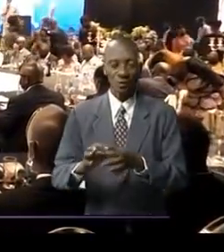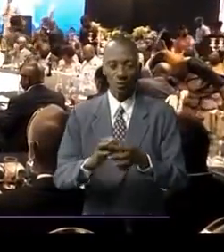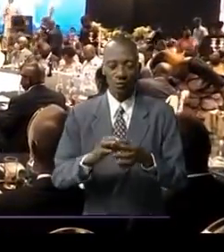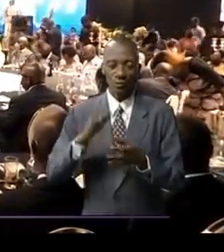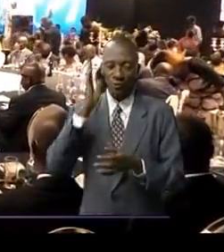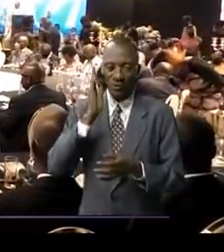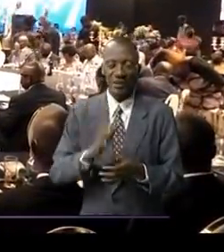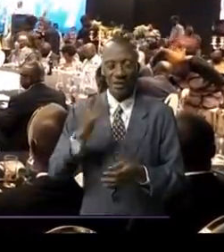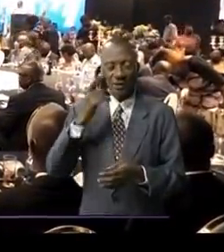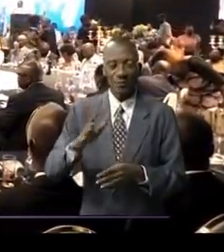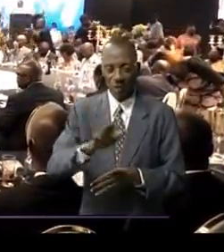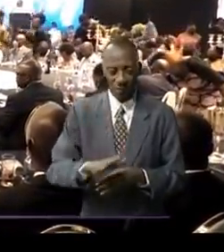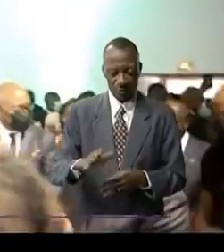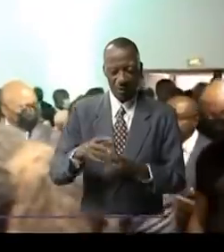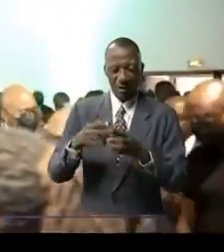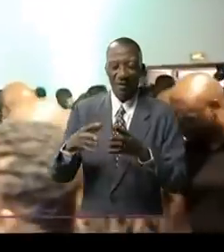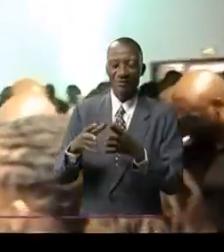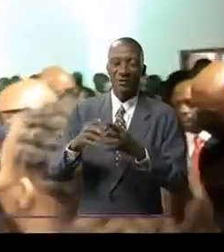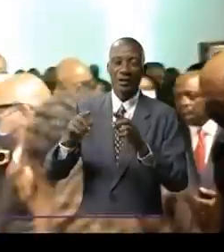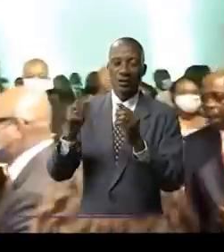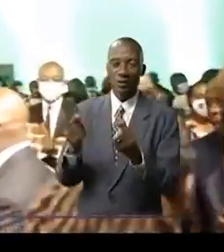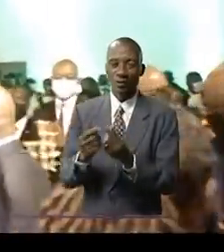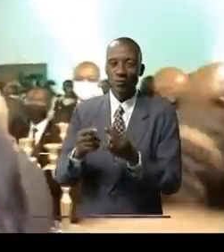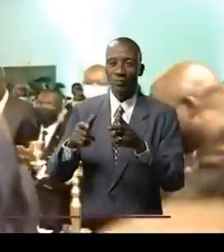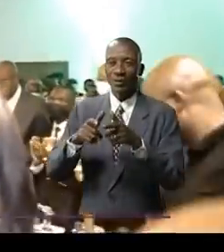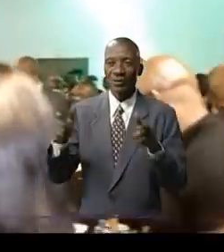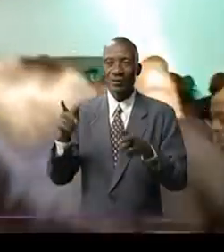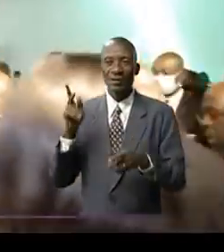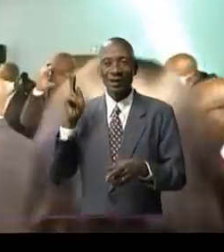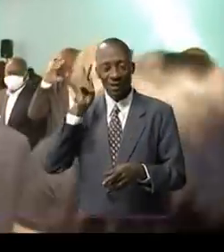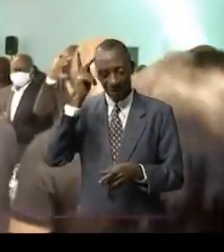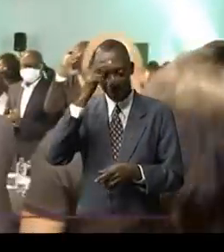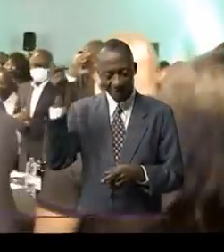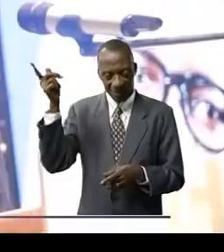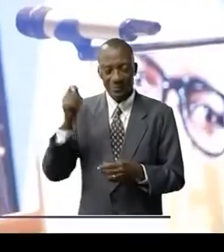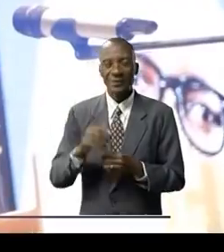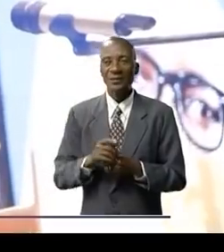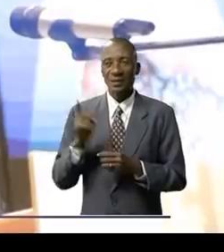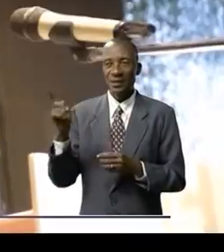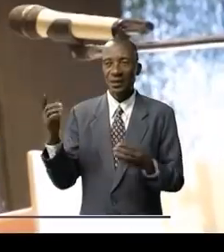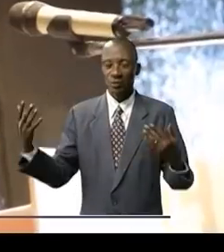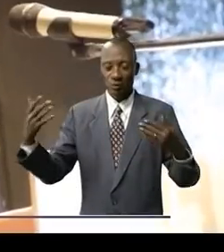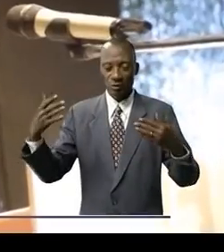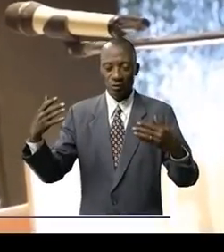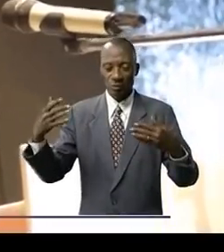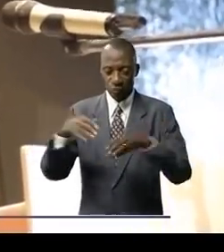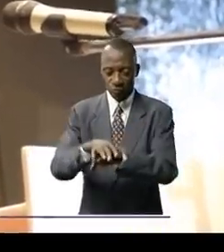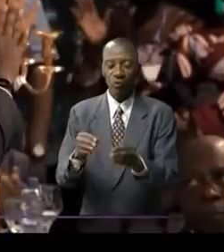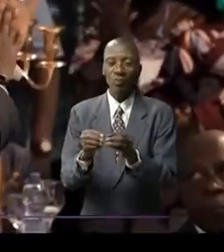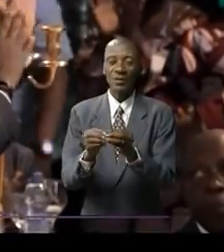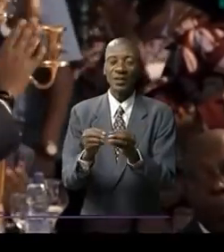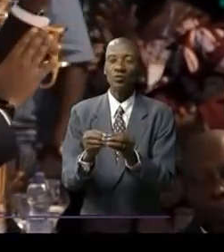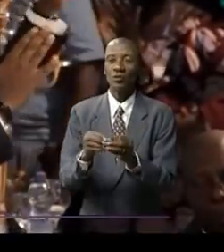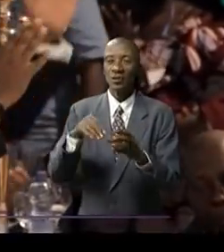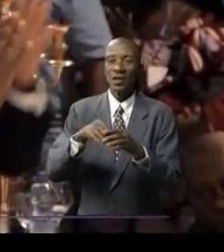issue de l'espace Grand Katanga ont été honorés ce dimanche 3 octobre 2021 par leurs communautés respectives. Il